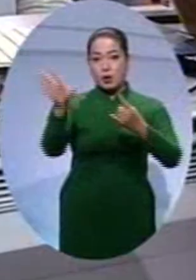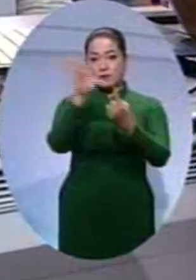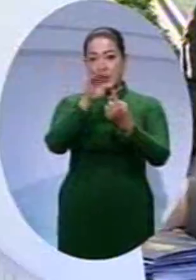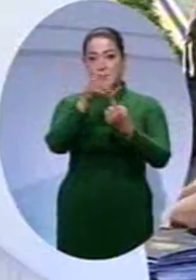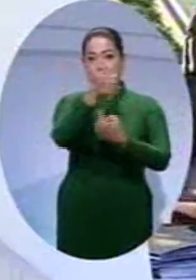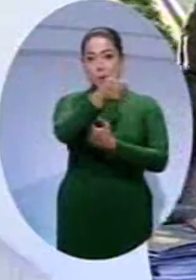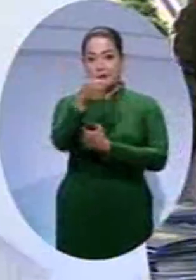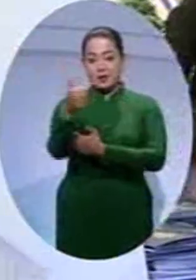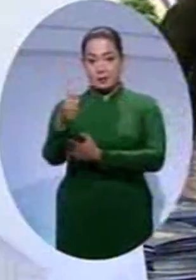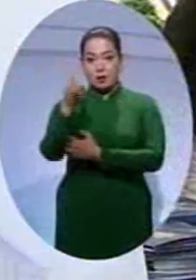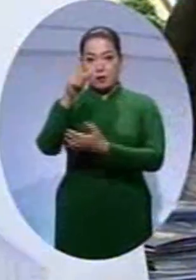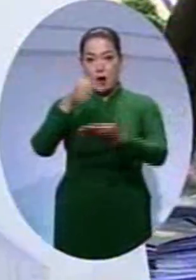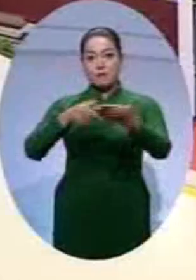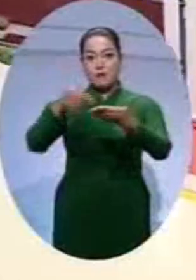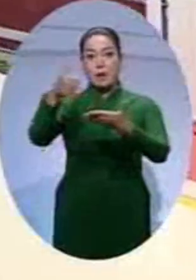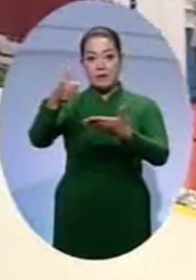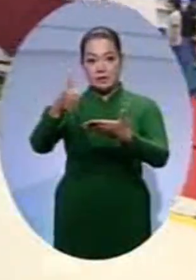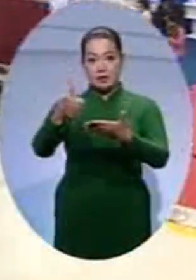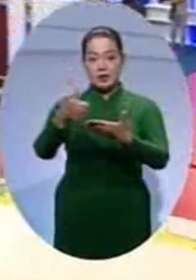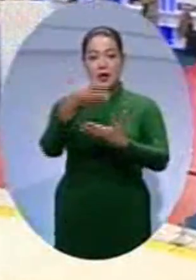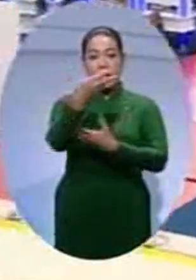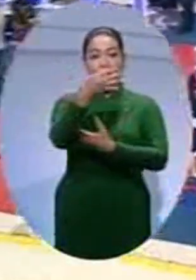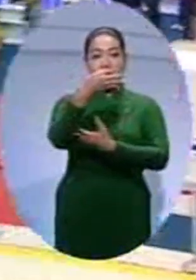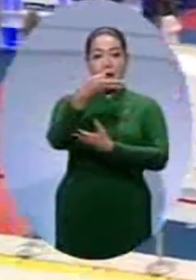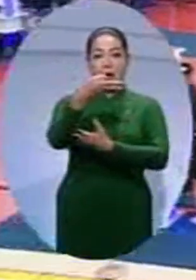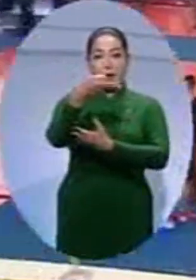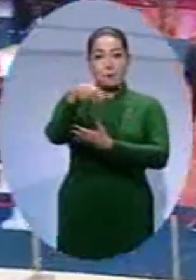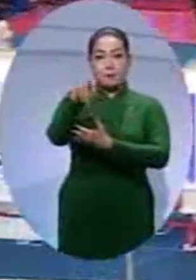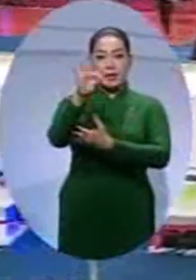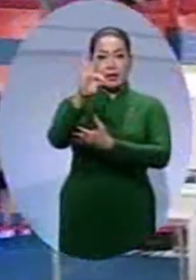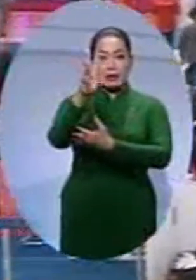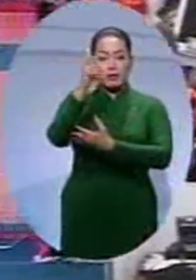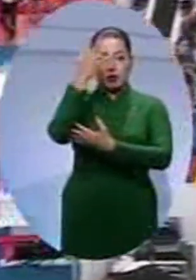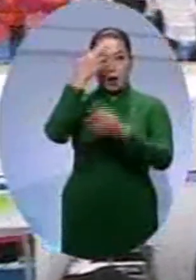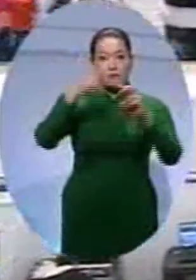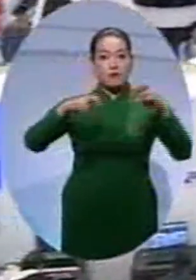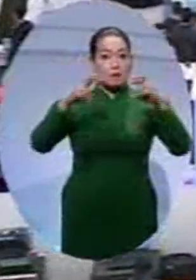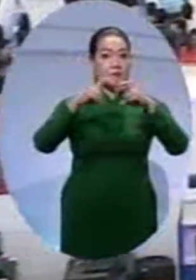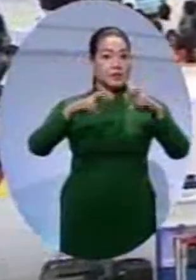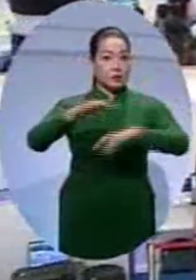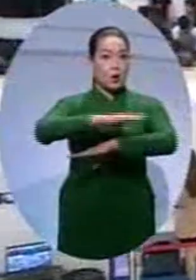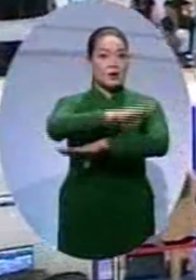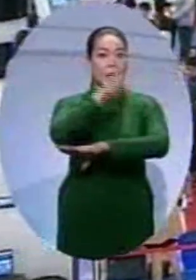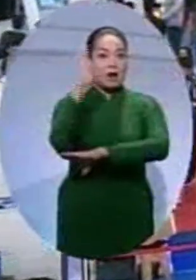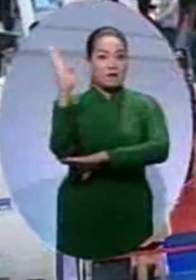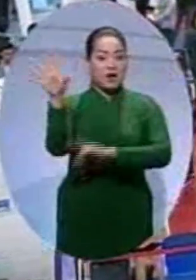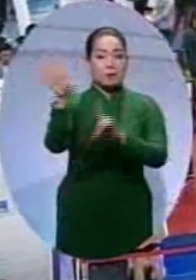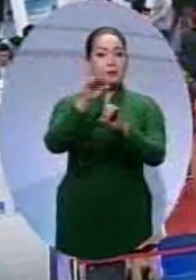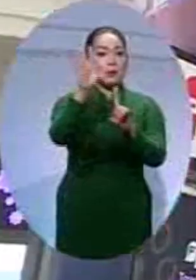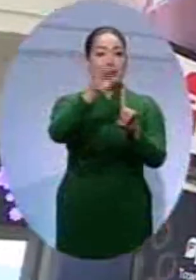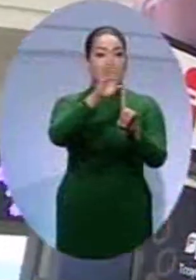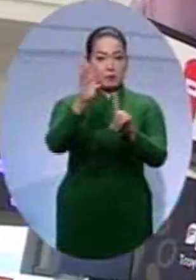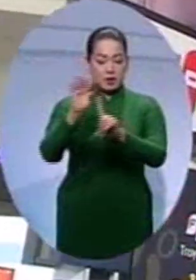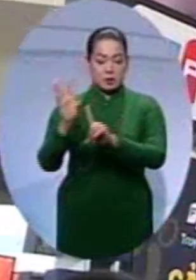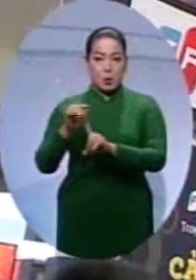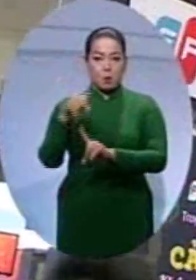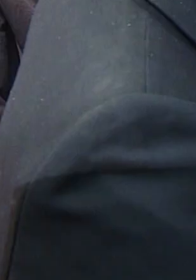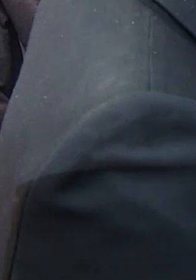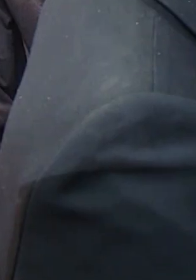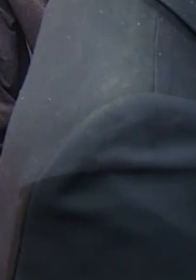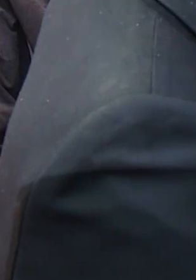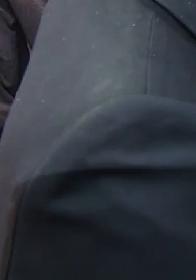cỡ, với những điểm nhấn như khách tham dự được tiếp cận với hệ sinh thái các nền tảng công nghệ do FPT nghiên cứu và phát triển trong nhiều